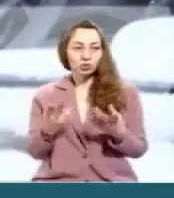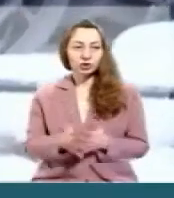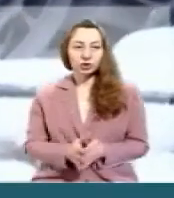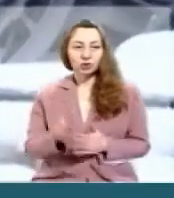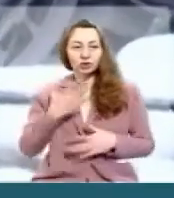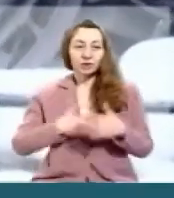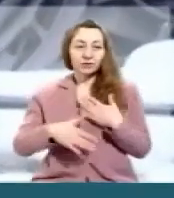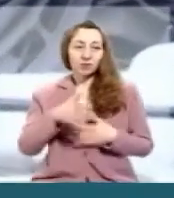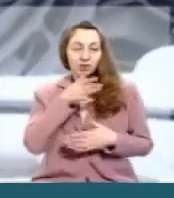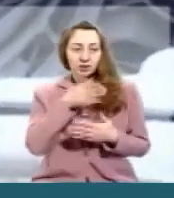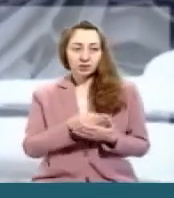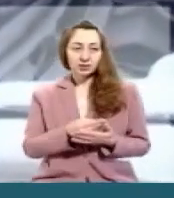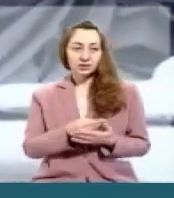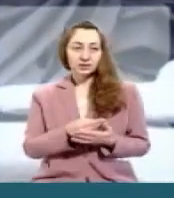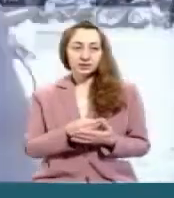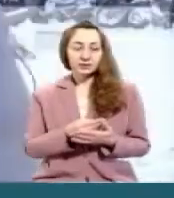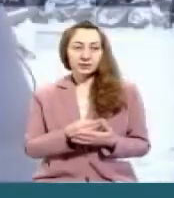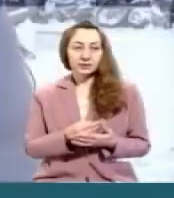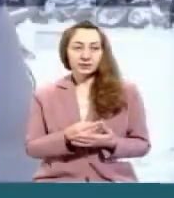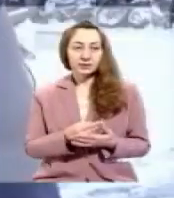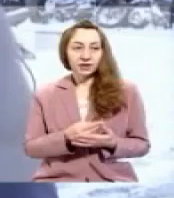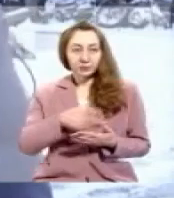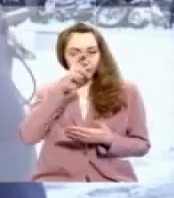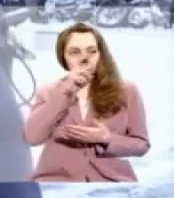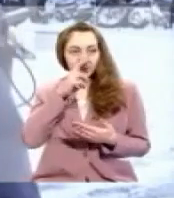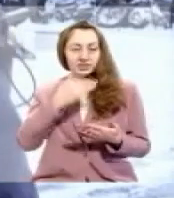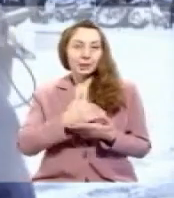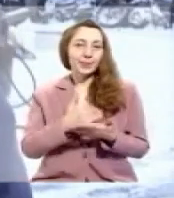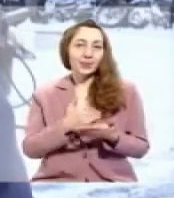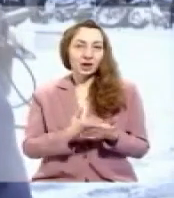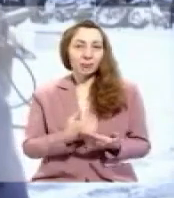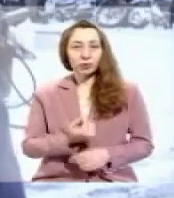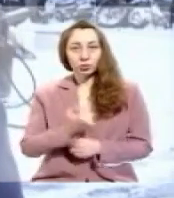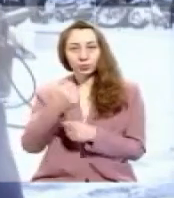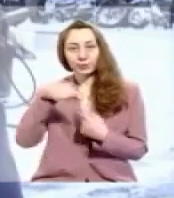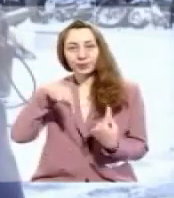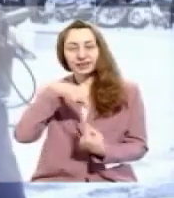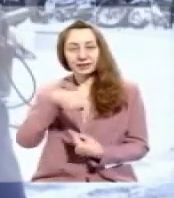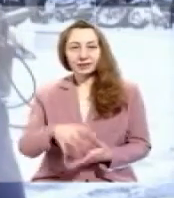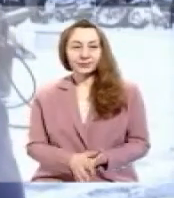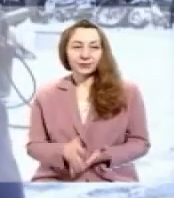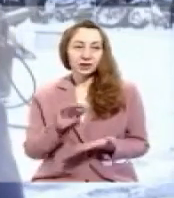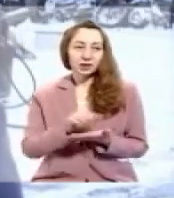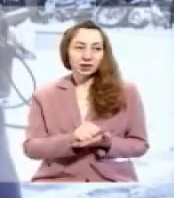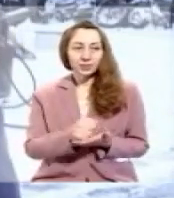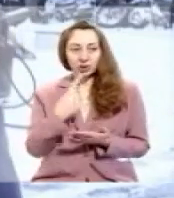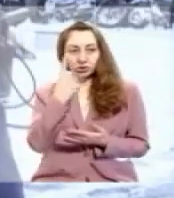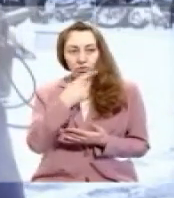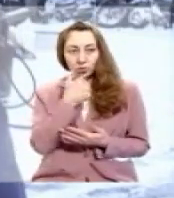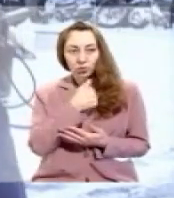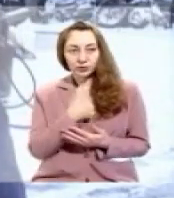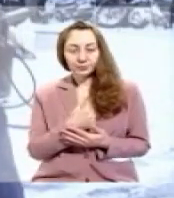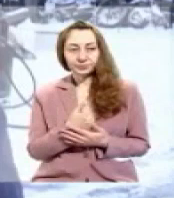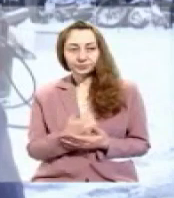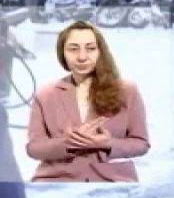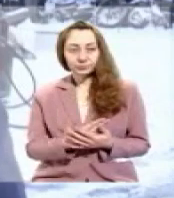жастарды қолдайтын жобалардың артуына риза. Бұл саланы кәсіп етіп жүргеніме бір жылдан асты, бірақ мемлекеттік